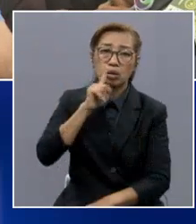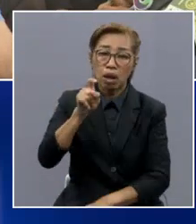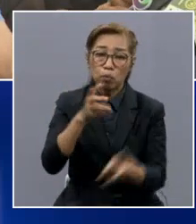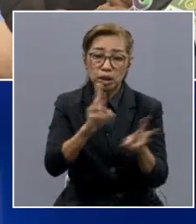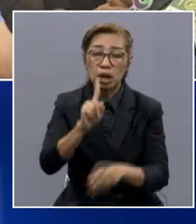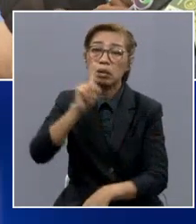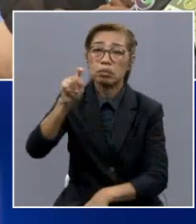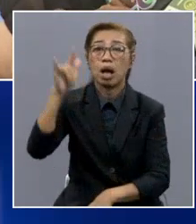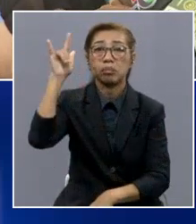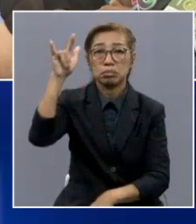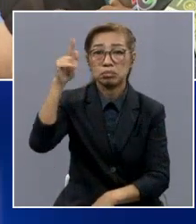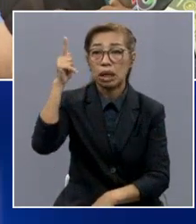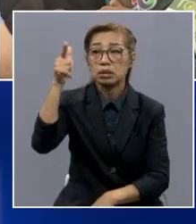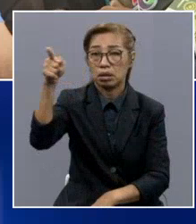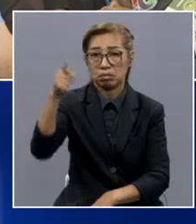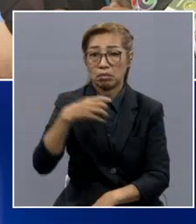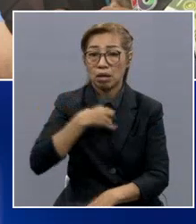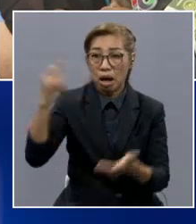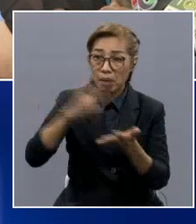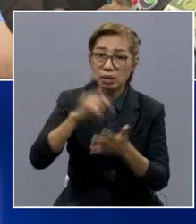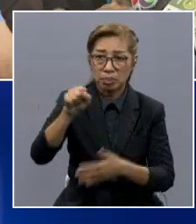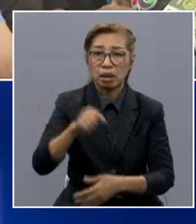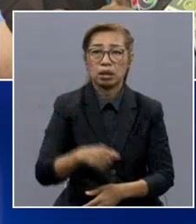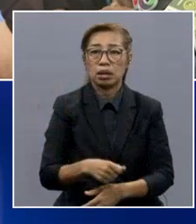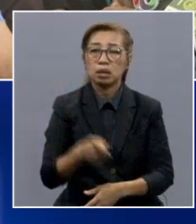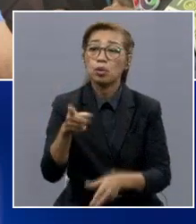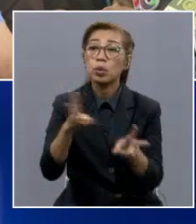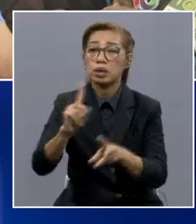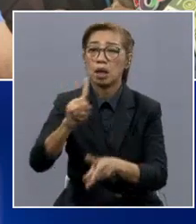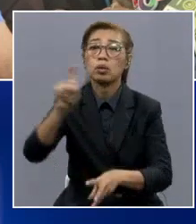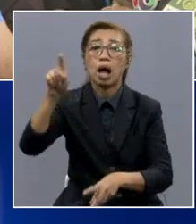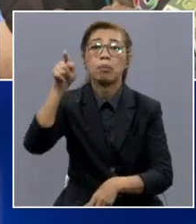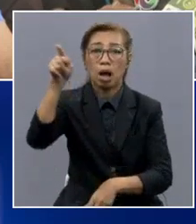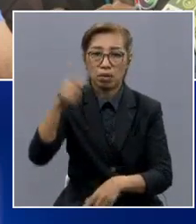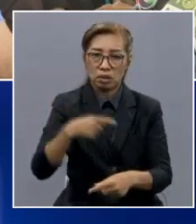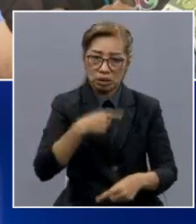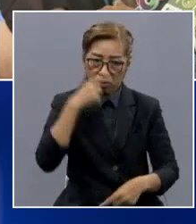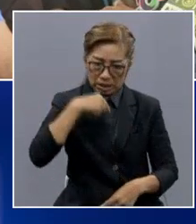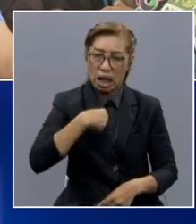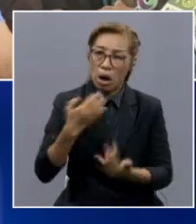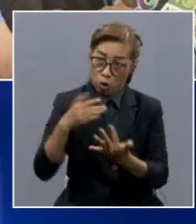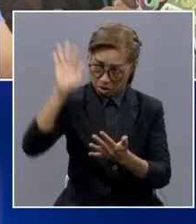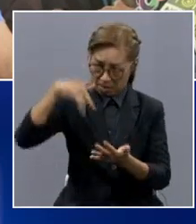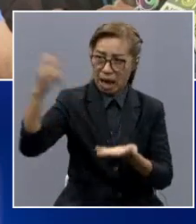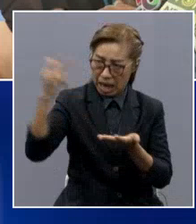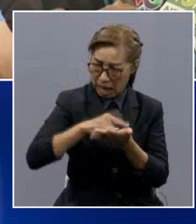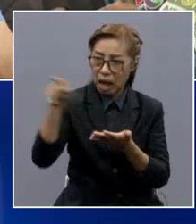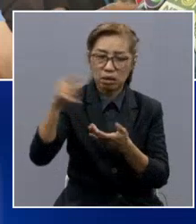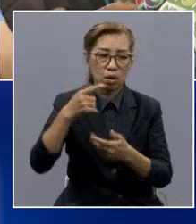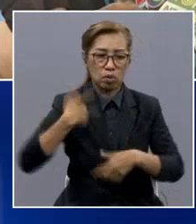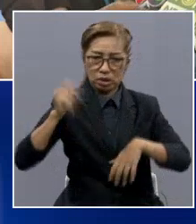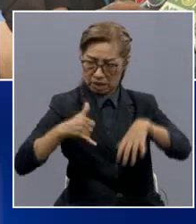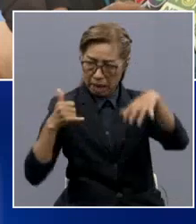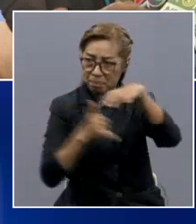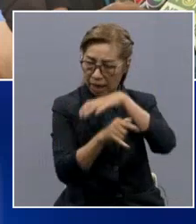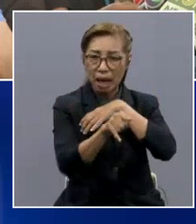พราะว่าเป็นคนอยากจะกลับมาตนเป็นฝ่ายอยากให้กลับนะอยากจะให้กลับมาเข้าสู่กระบวนการยุติธรรมจะเป็นผลดีผลเสียอย่าง